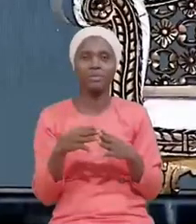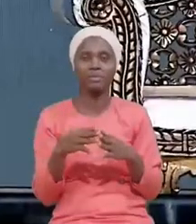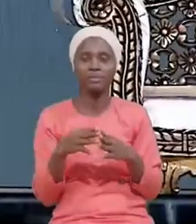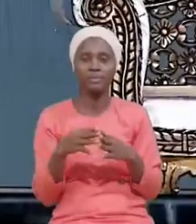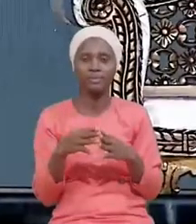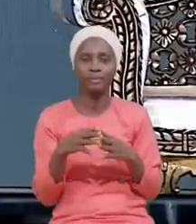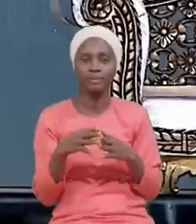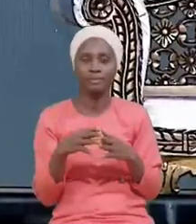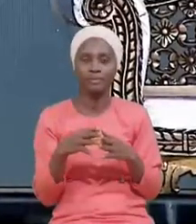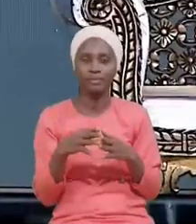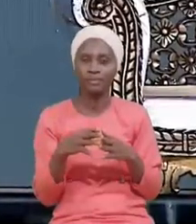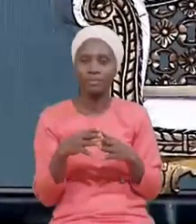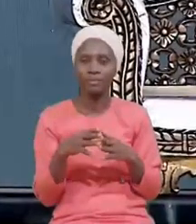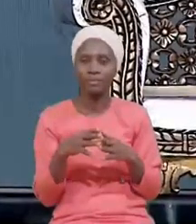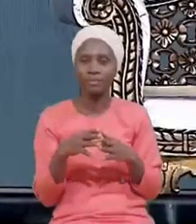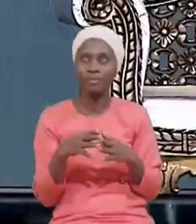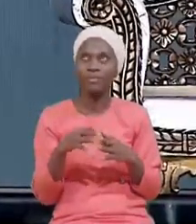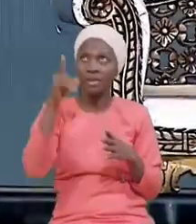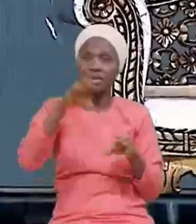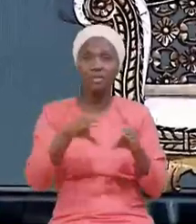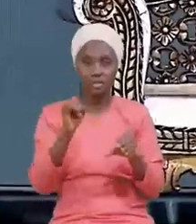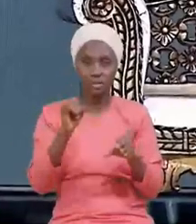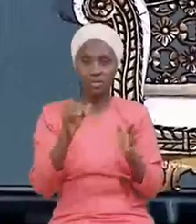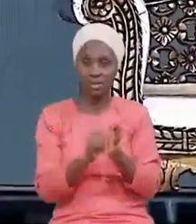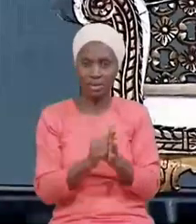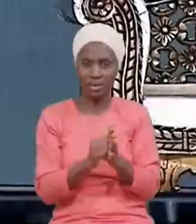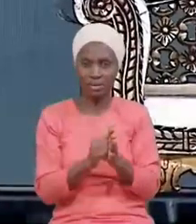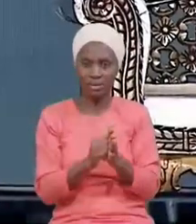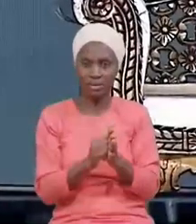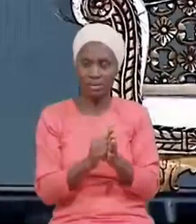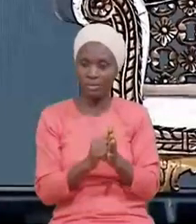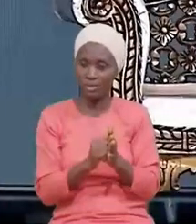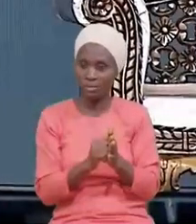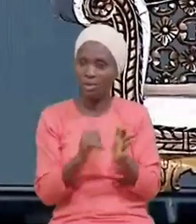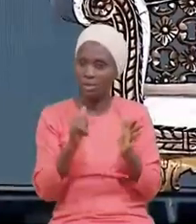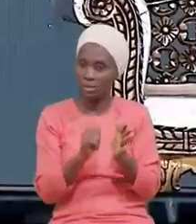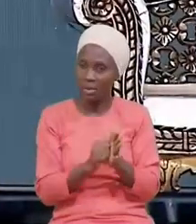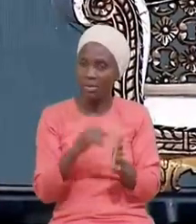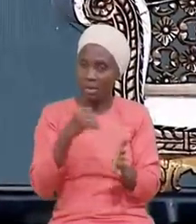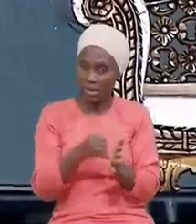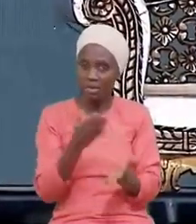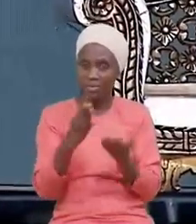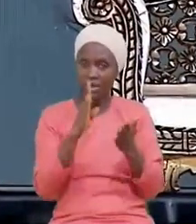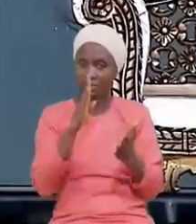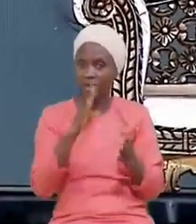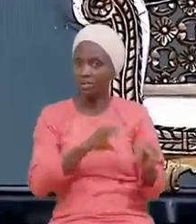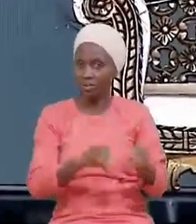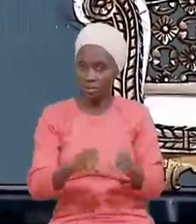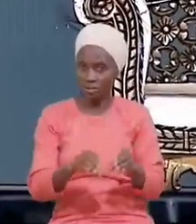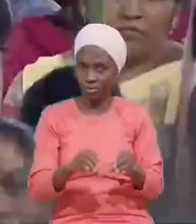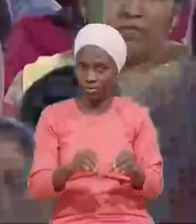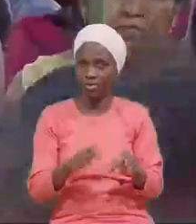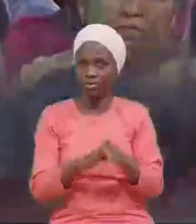Il fait cela. afin que s'accomplisse